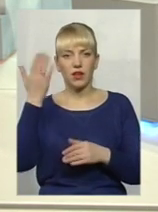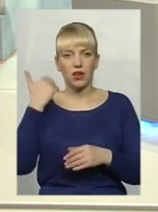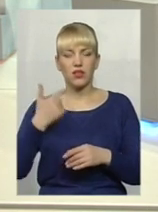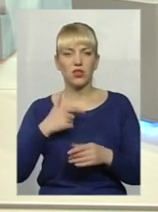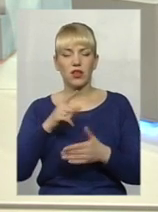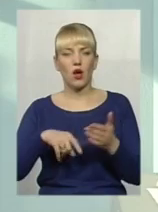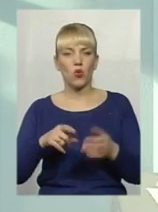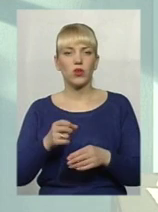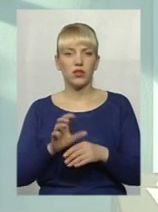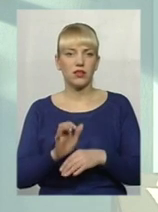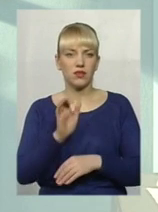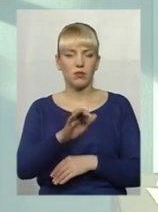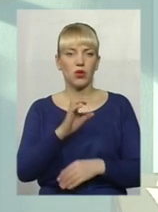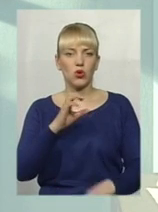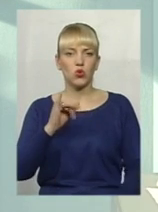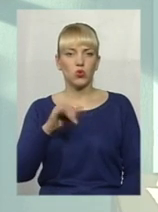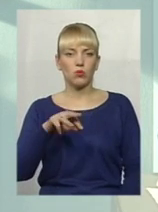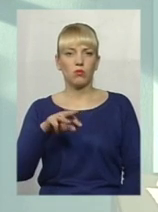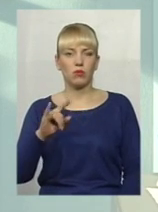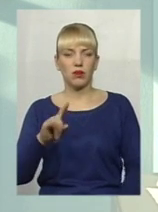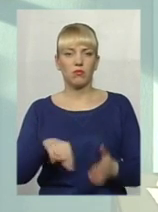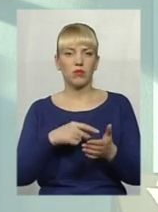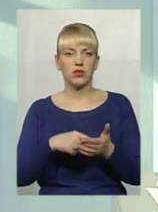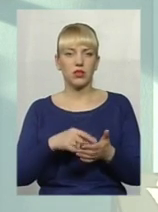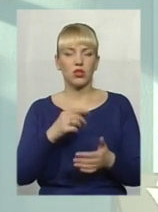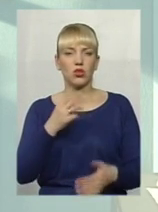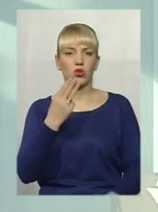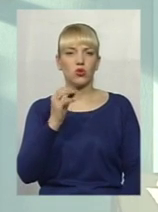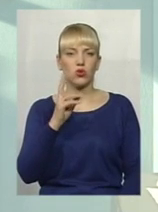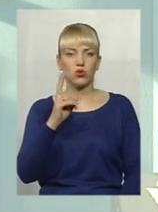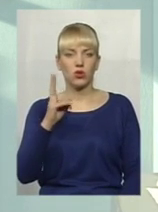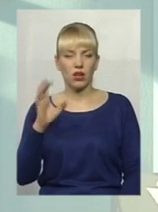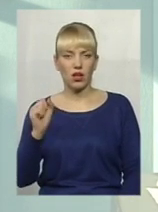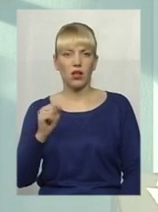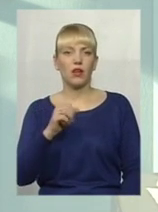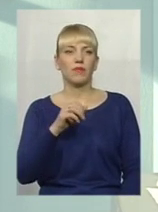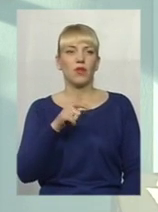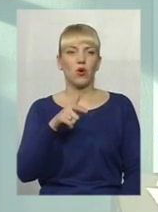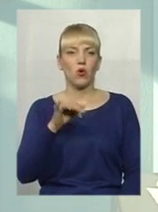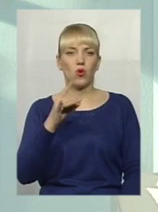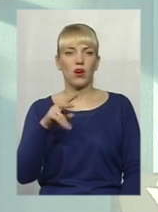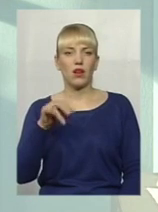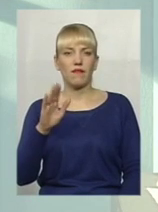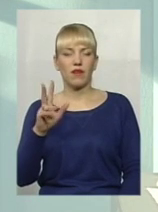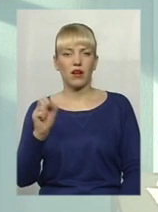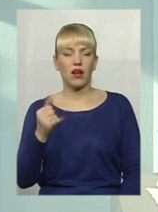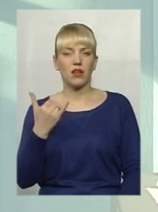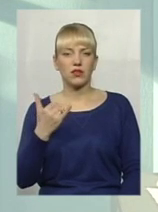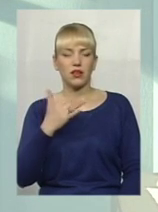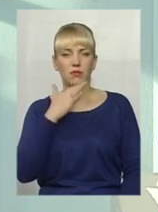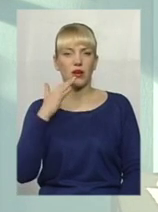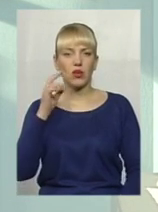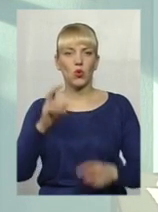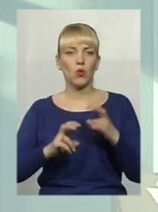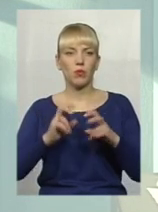область відвозили, це Шостка місто і Горлівка приймала. А зараз багато підприємств,